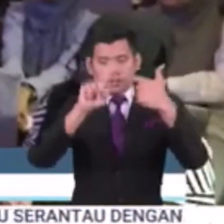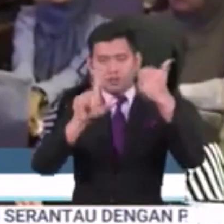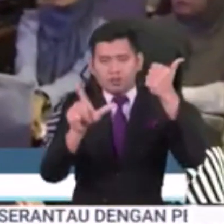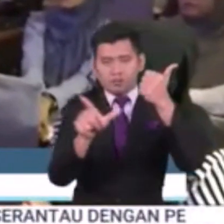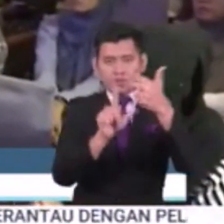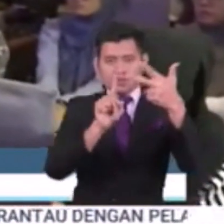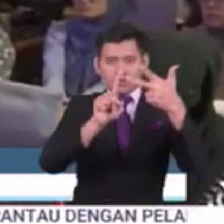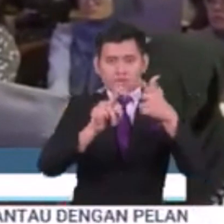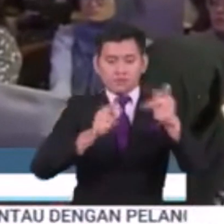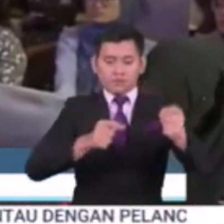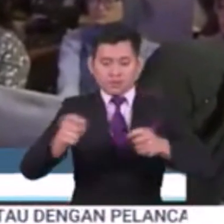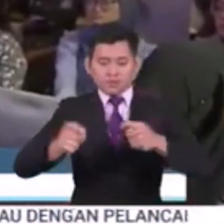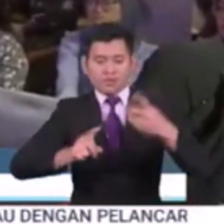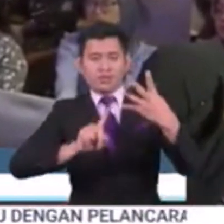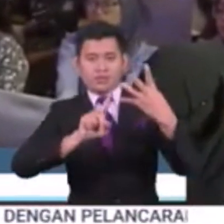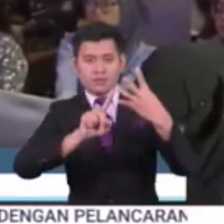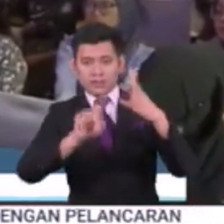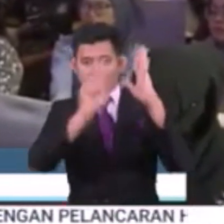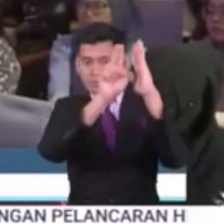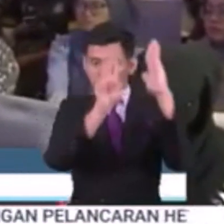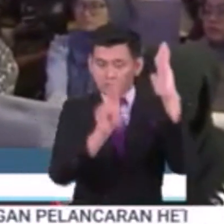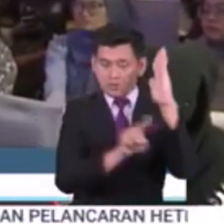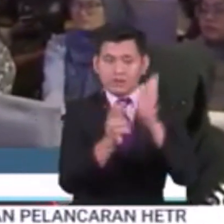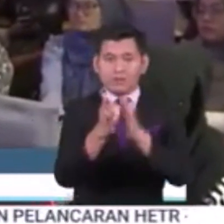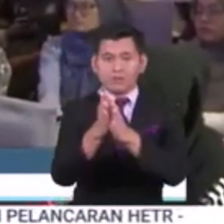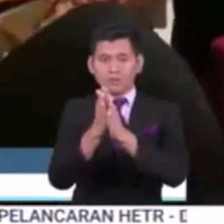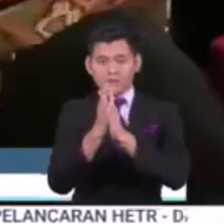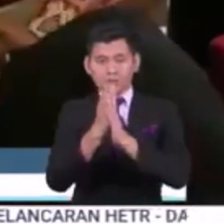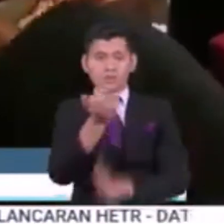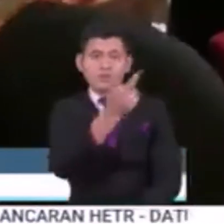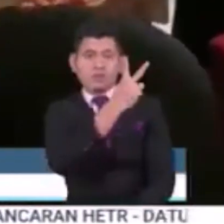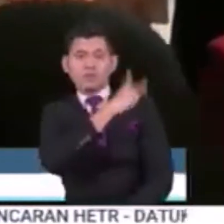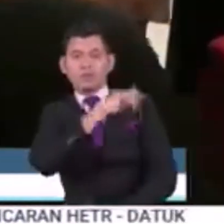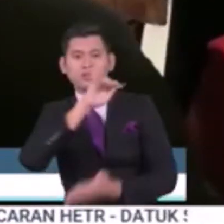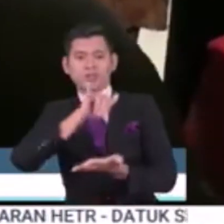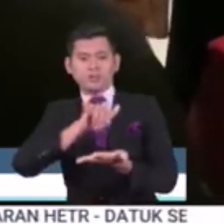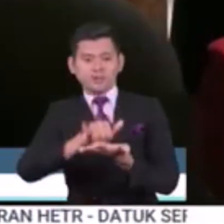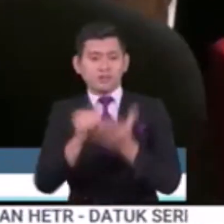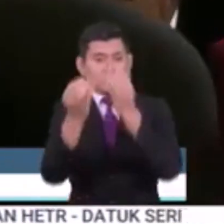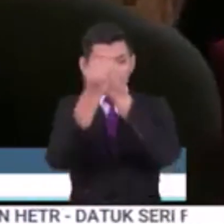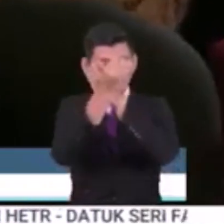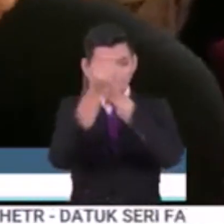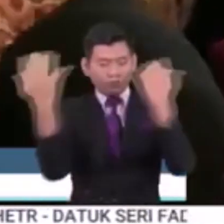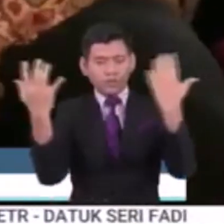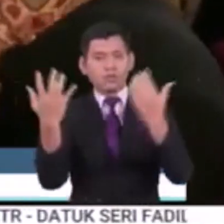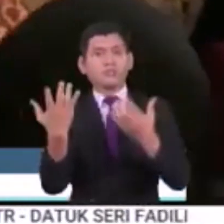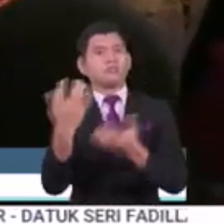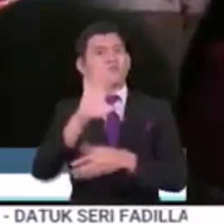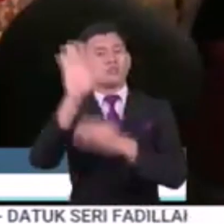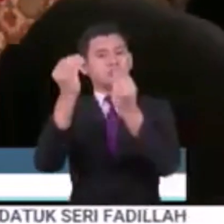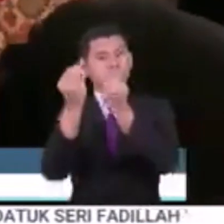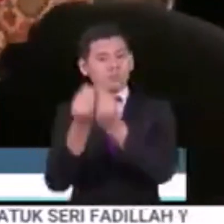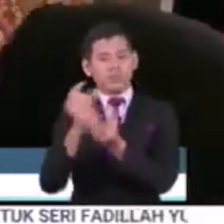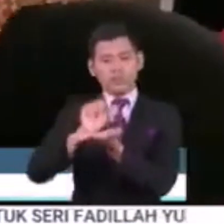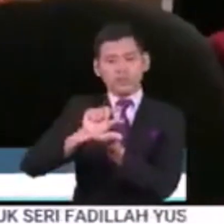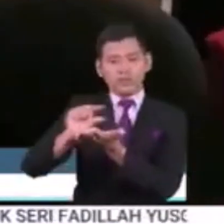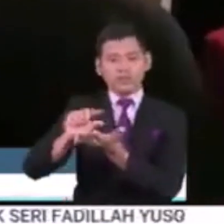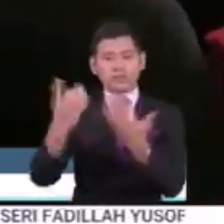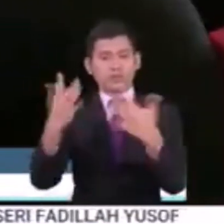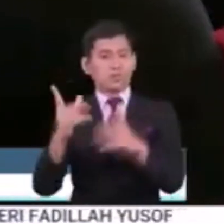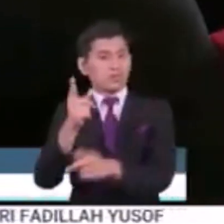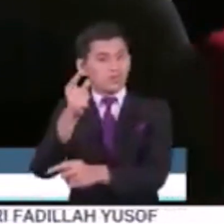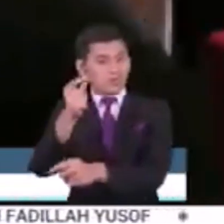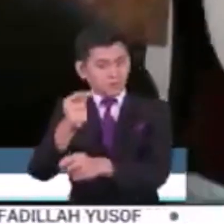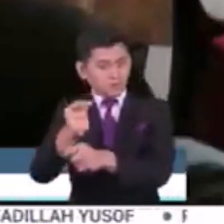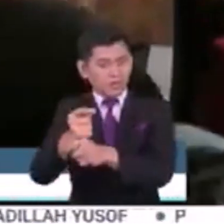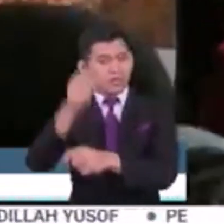Presiden, Pentadbiran dan Perundangan. Permohonan bagi penjawatan tersebut akan diumumkan selepas kadar gaji telah ditetapkan dalam masa